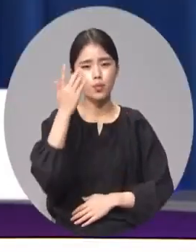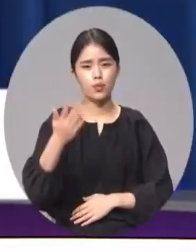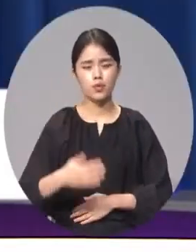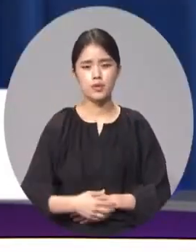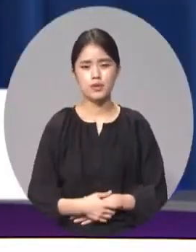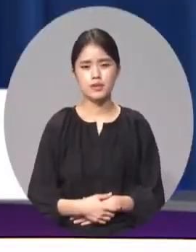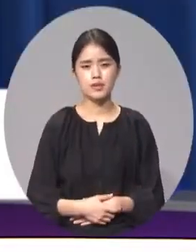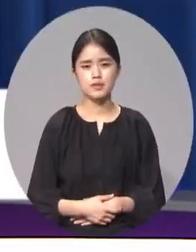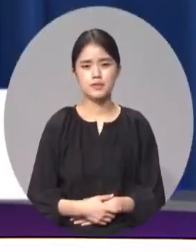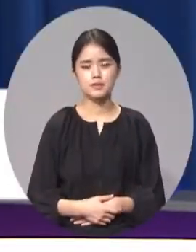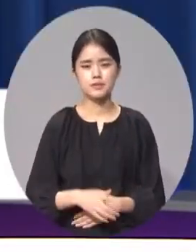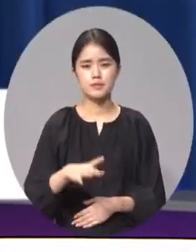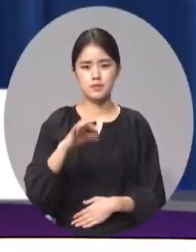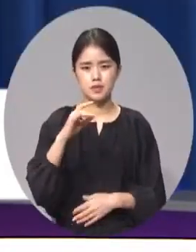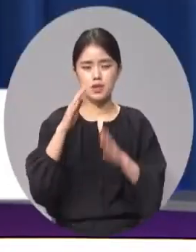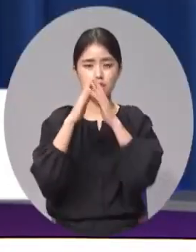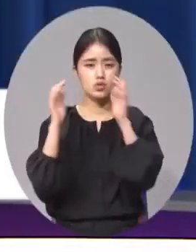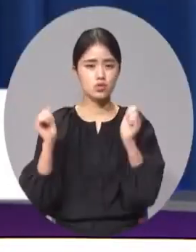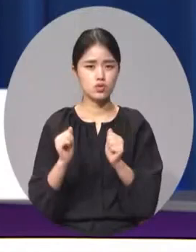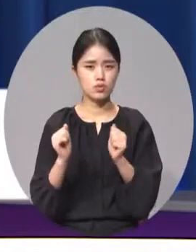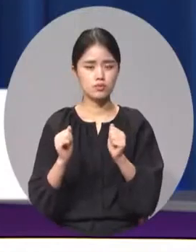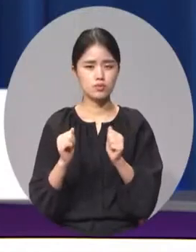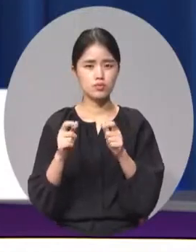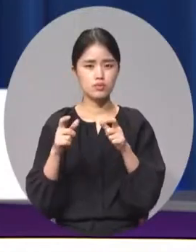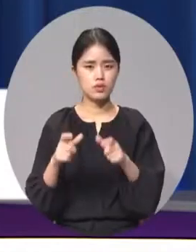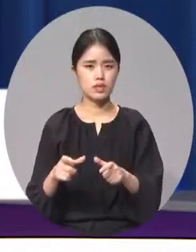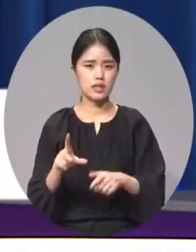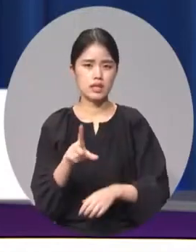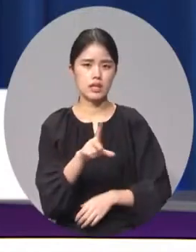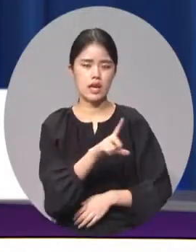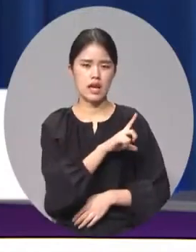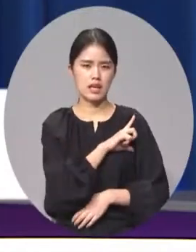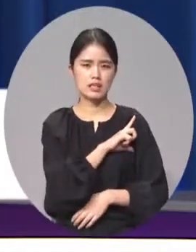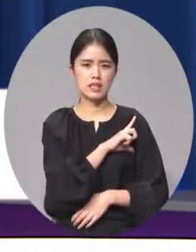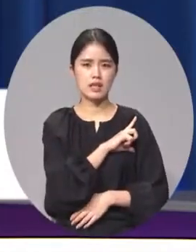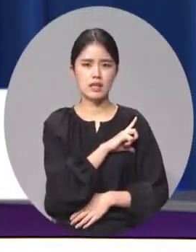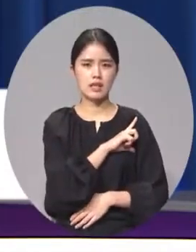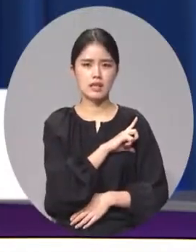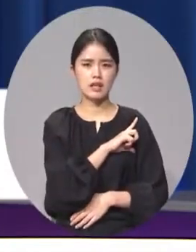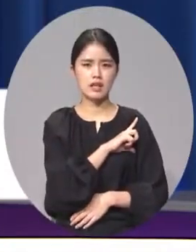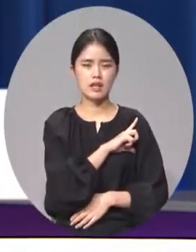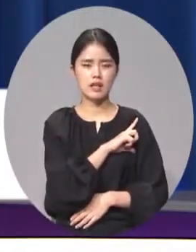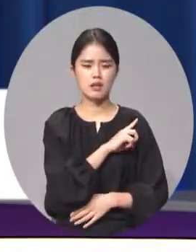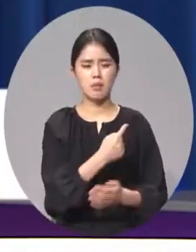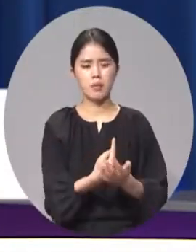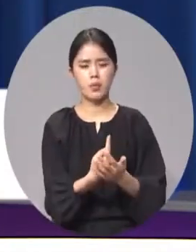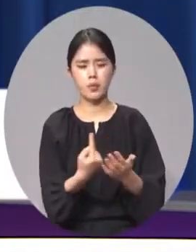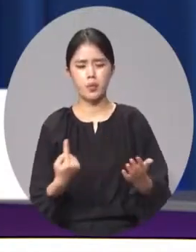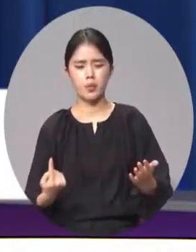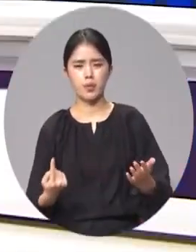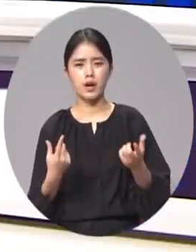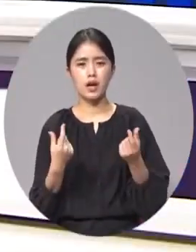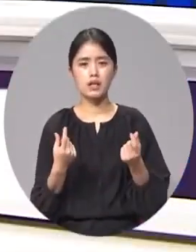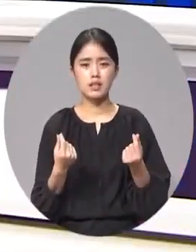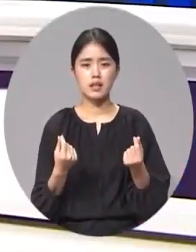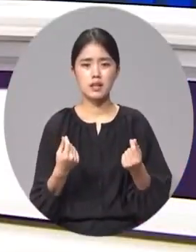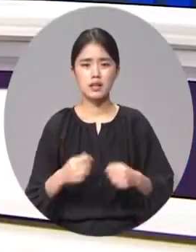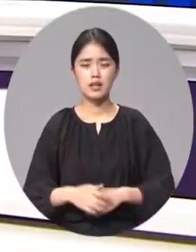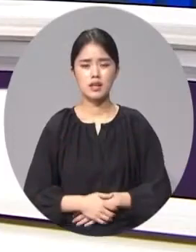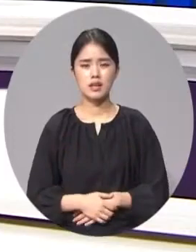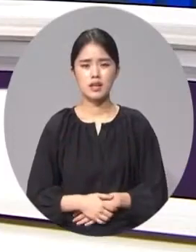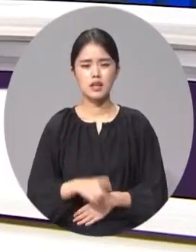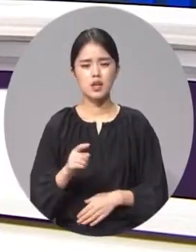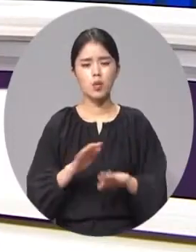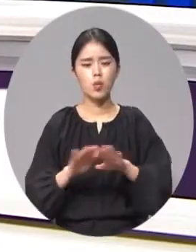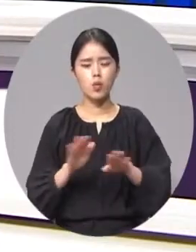우선 저는 정복이 가장 이렇게 소외된 지역 이라고 생각합니다 이것을